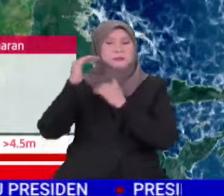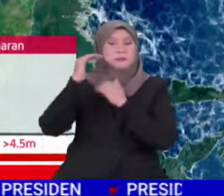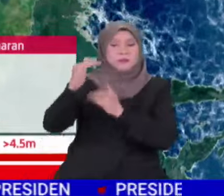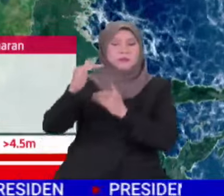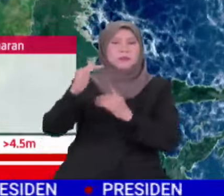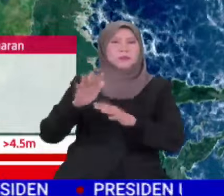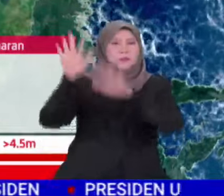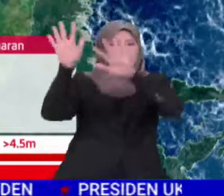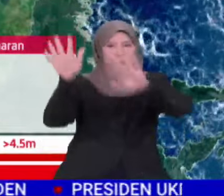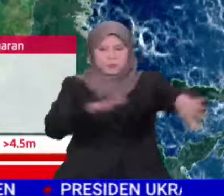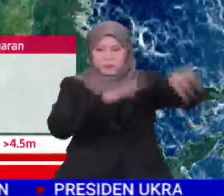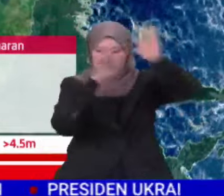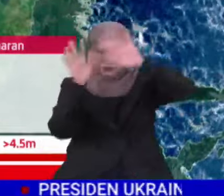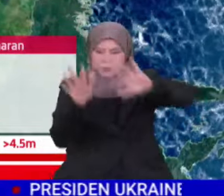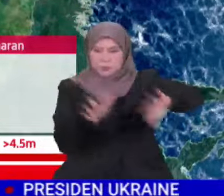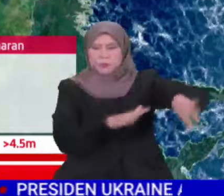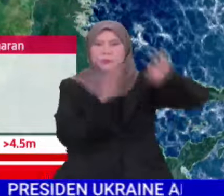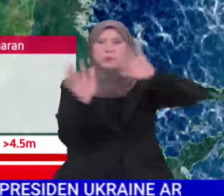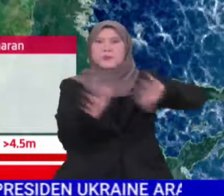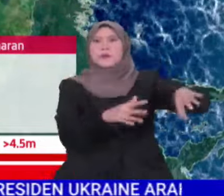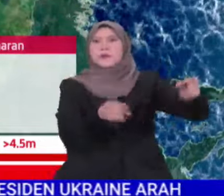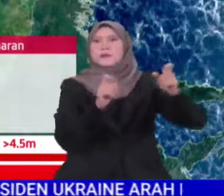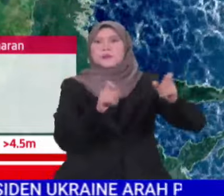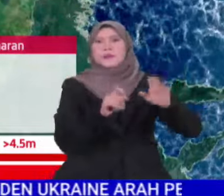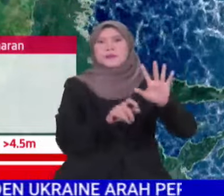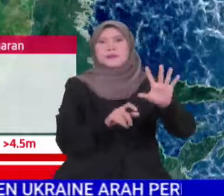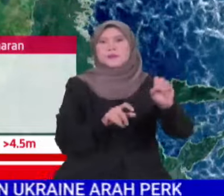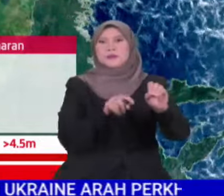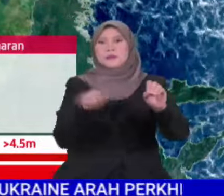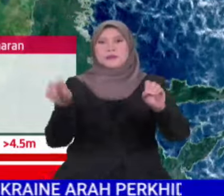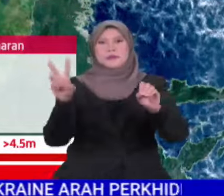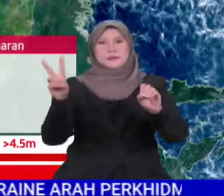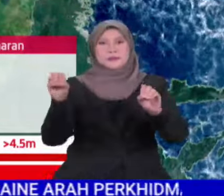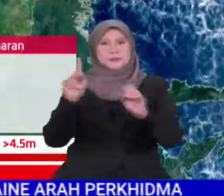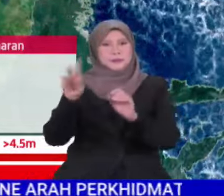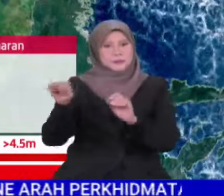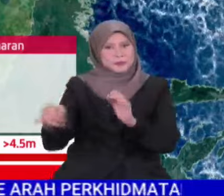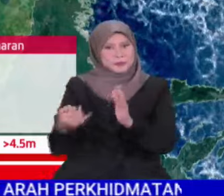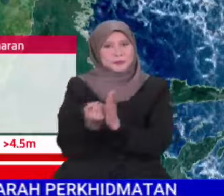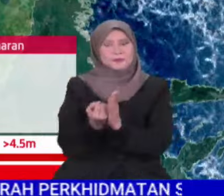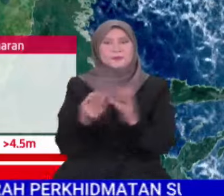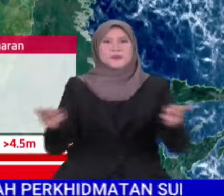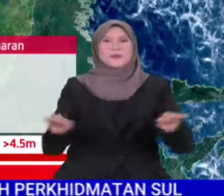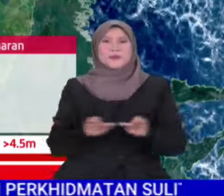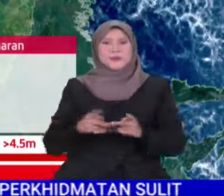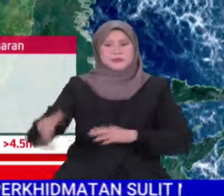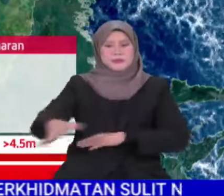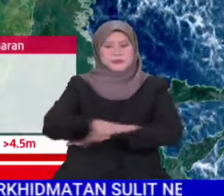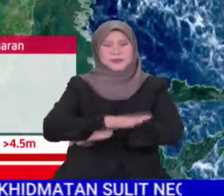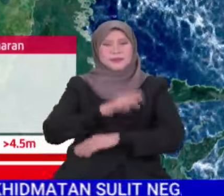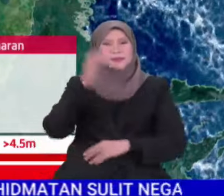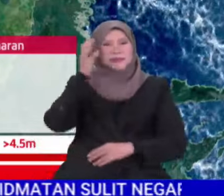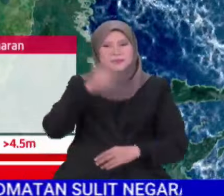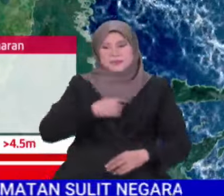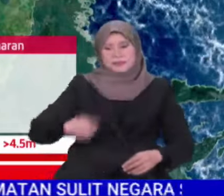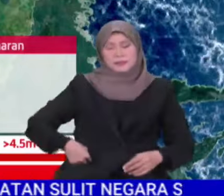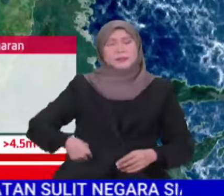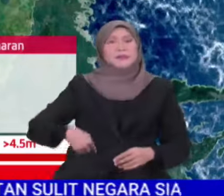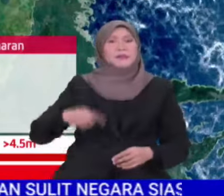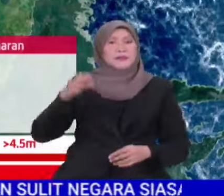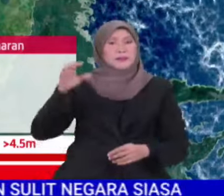ini angin bertiup dengan agak kencang sekitar 50 hingga ke 60 km sejam di kawasan perairan Laut Cina Selatan, yang